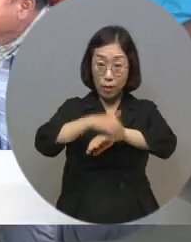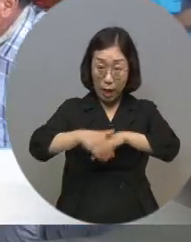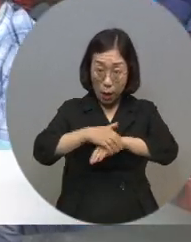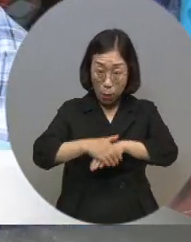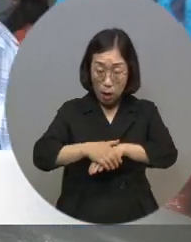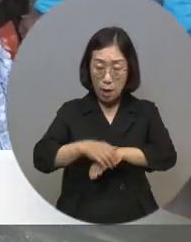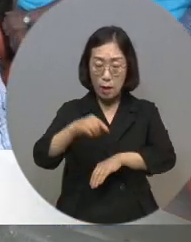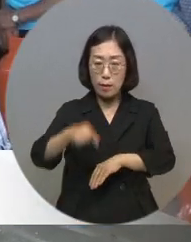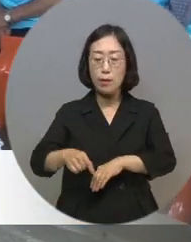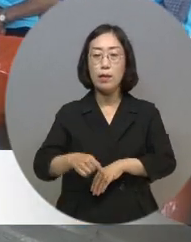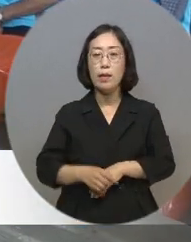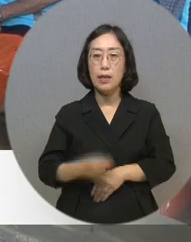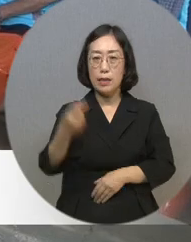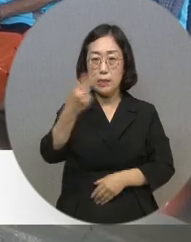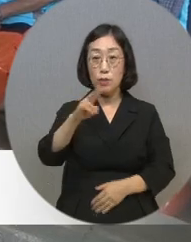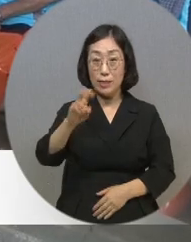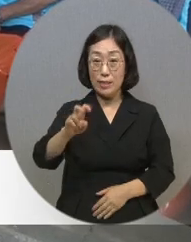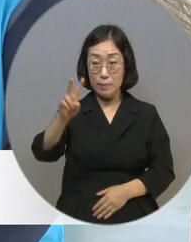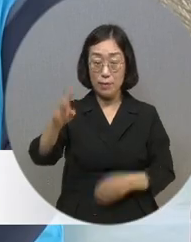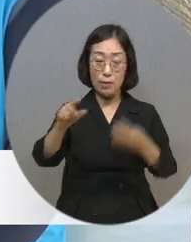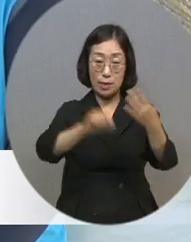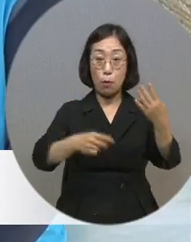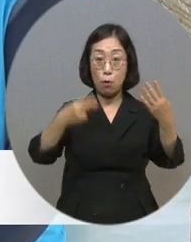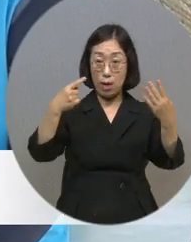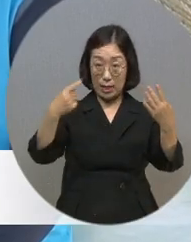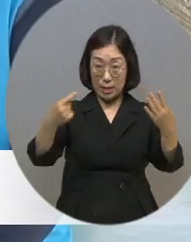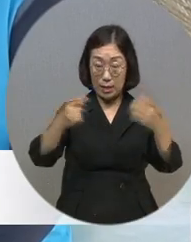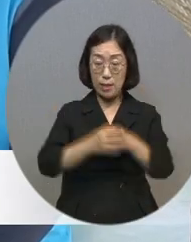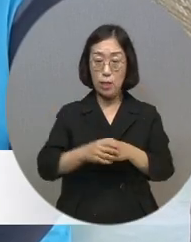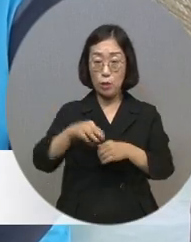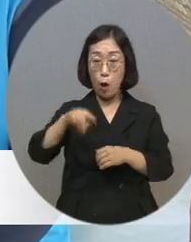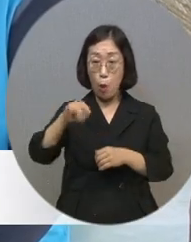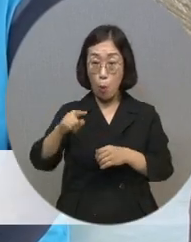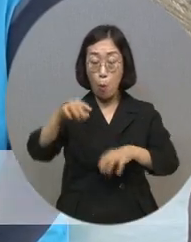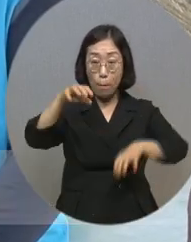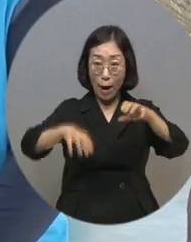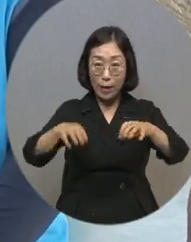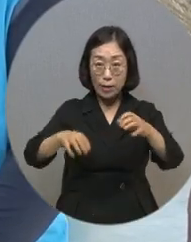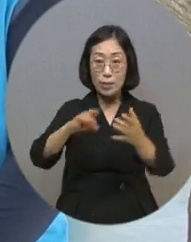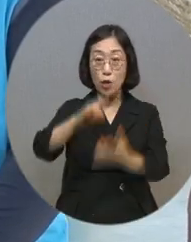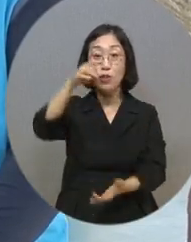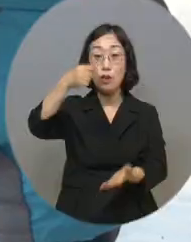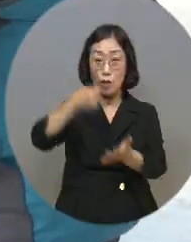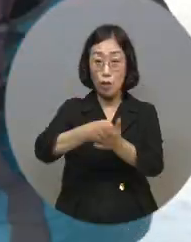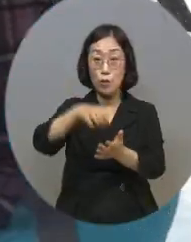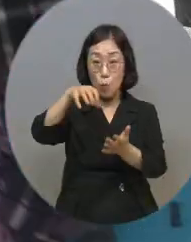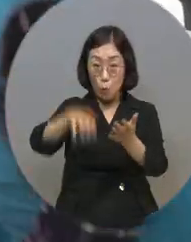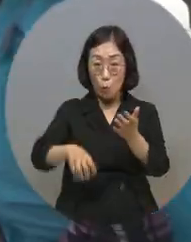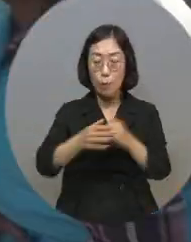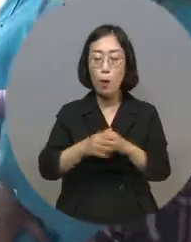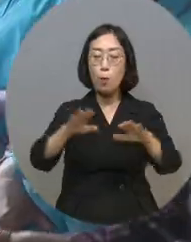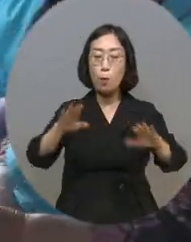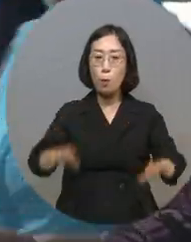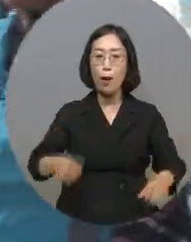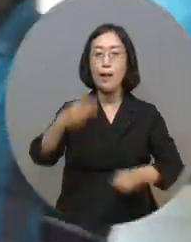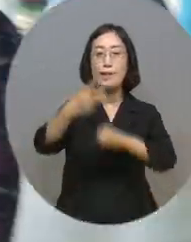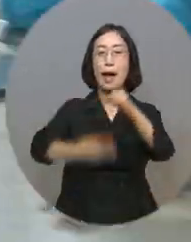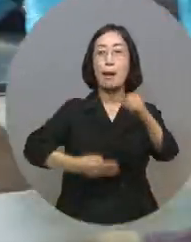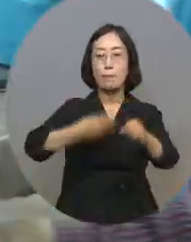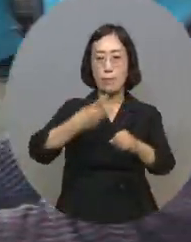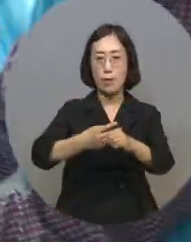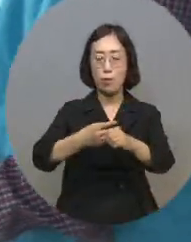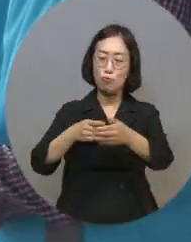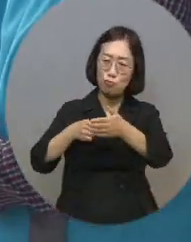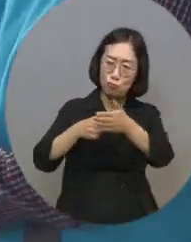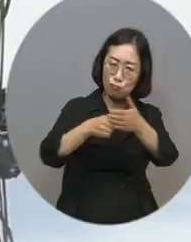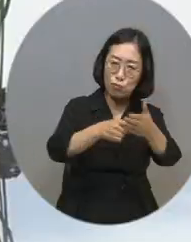지난 2022년 4월 1일 대사면 서호 마을이 사업 대상자로 선정돼 올해로 3년차 추진하고